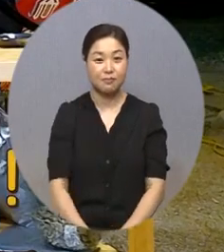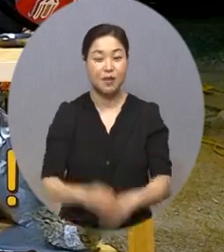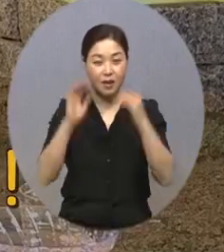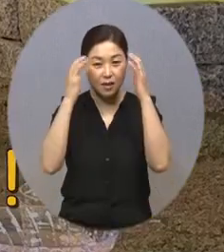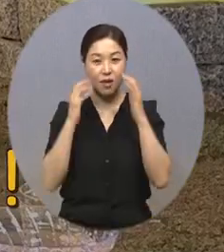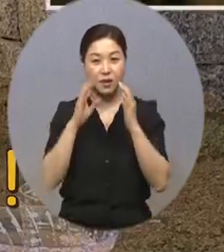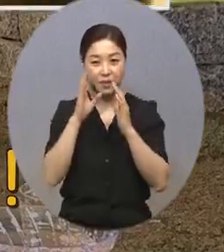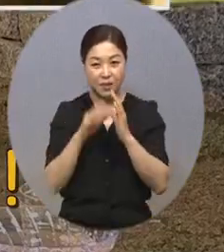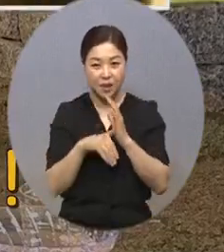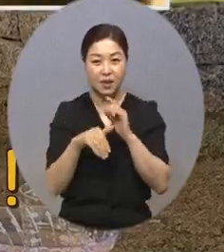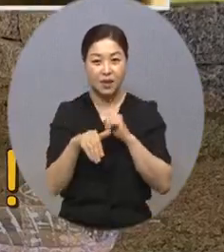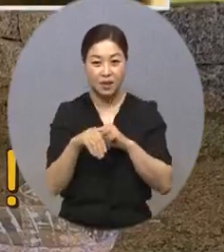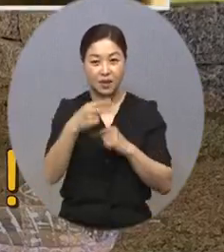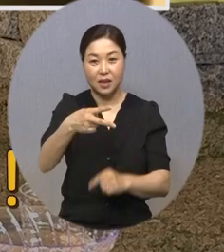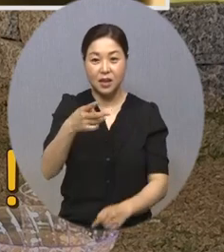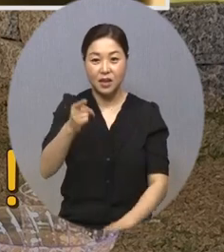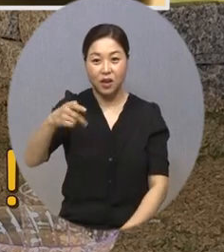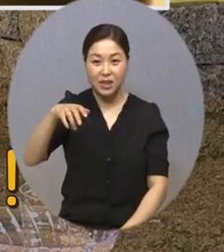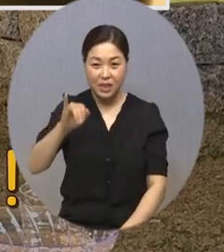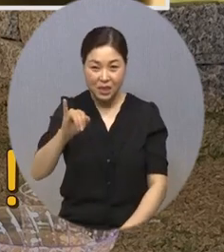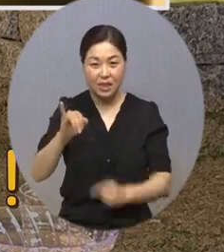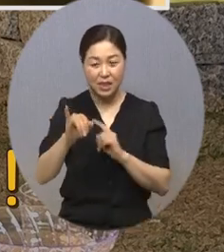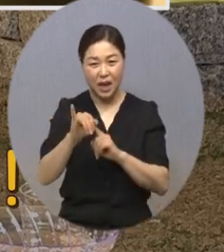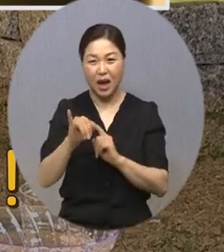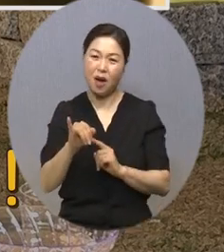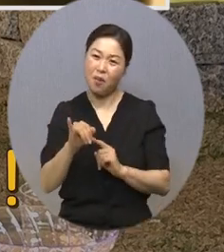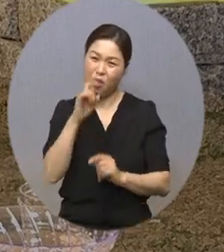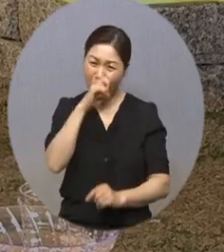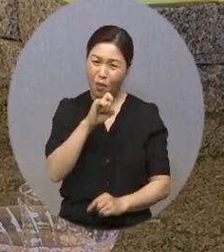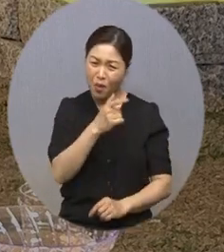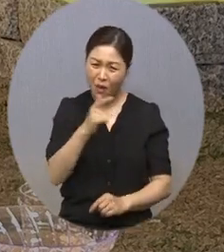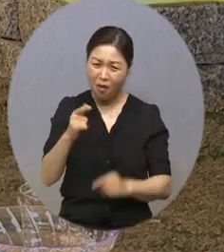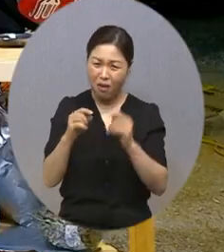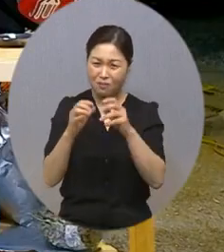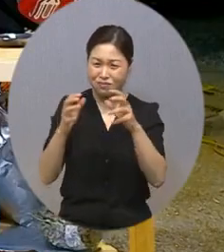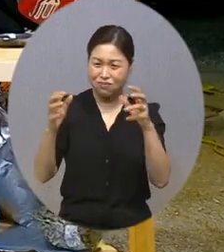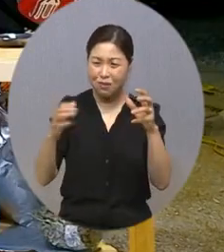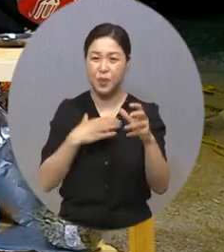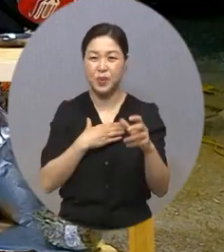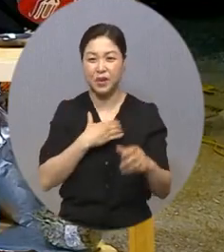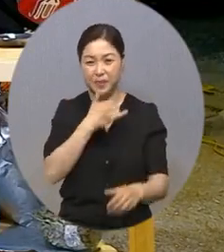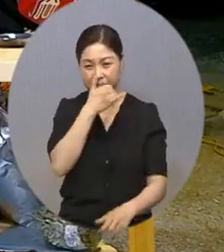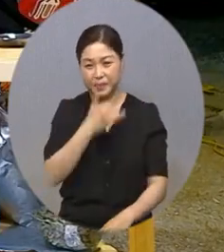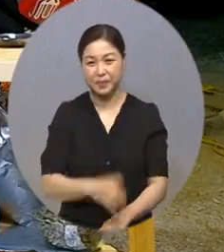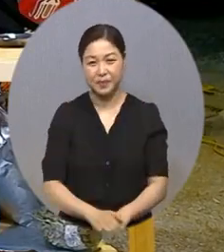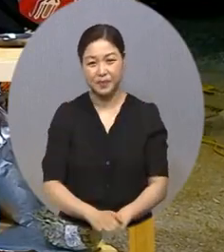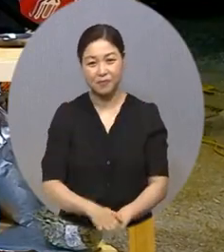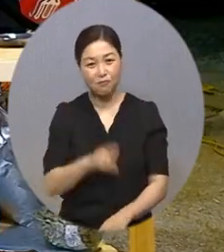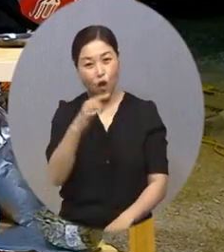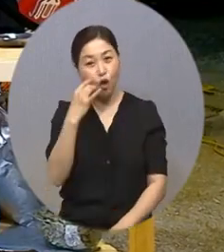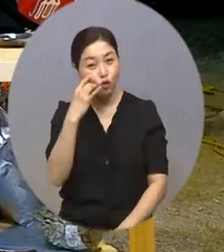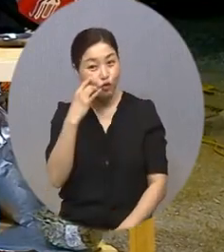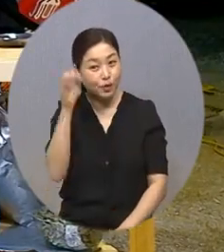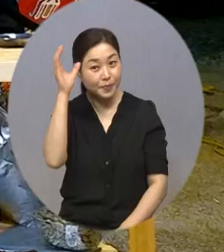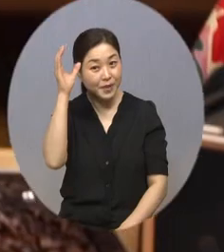스레드는 먹기가 세균번식 악의 함유되 싶거든요 초 너무 분하고 기대되요